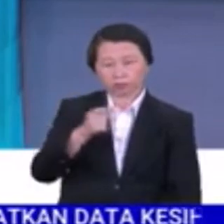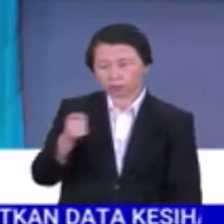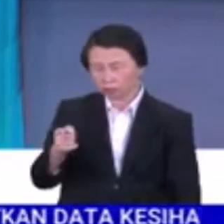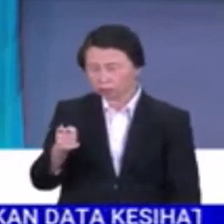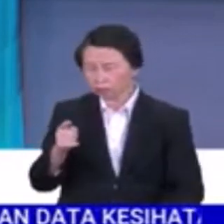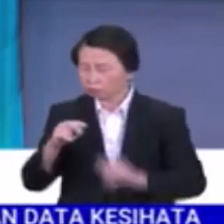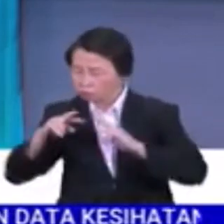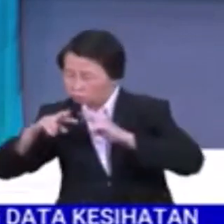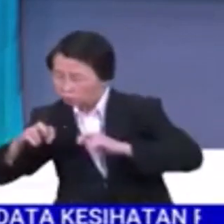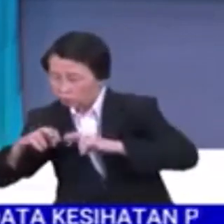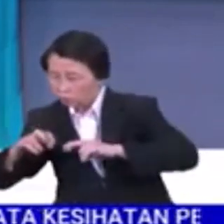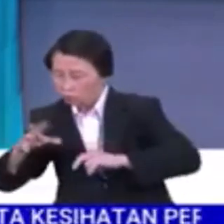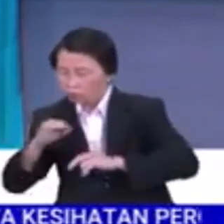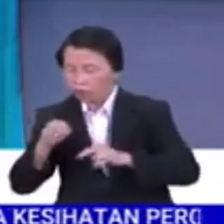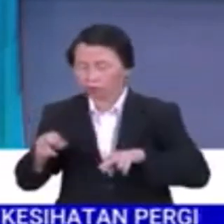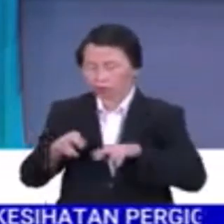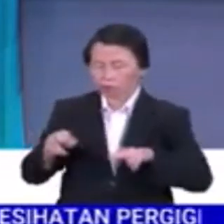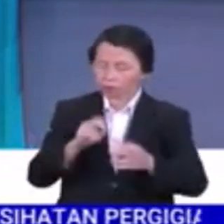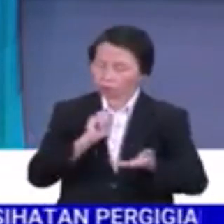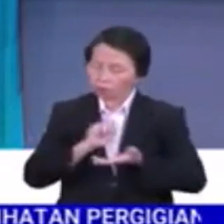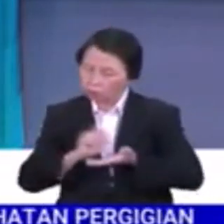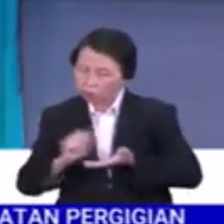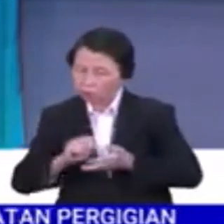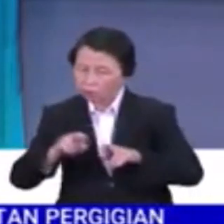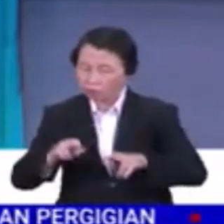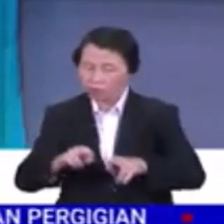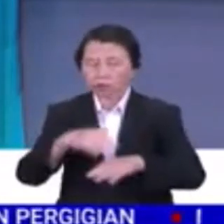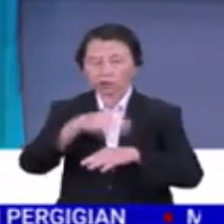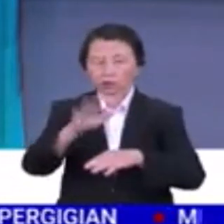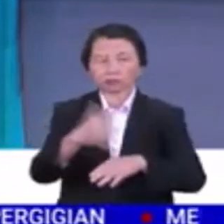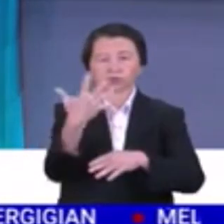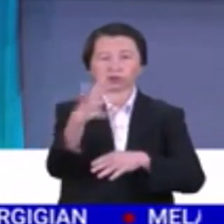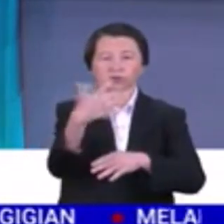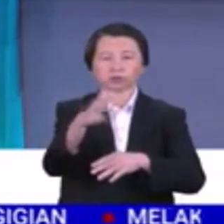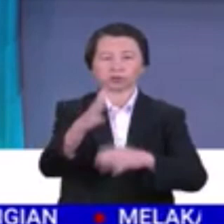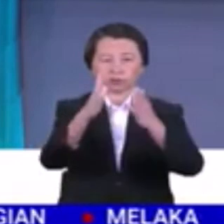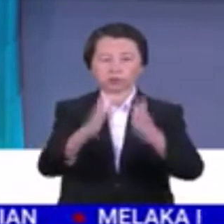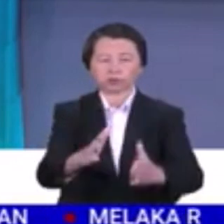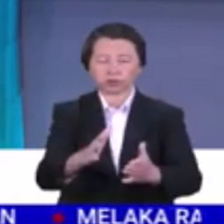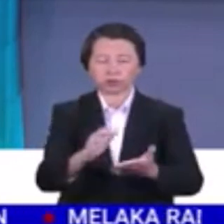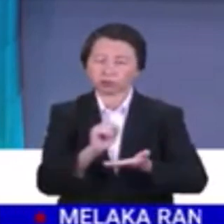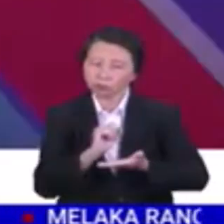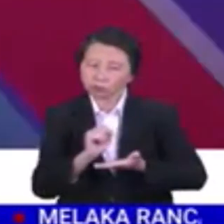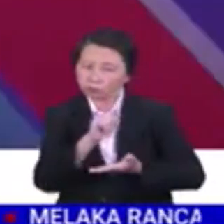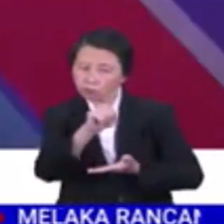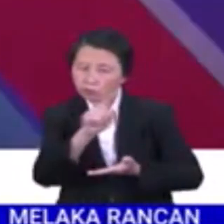ia berdasarkan catatan dan rekaman keterangan oleh lebih 15 individu